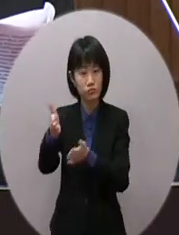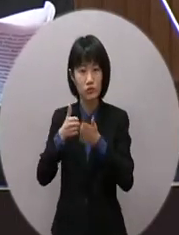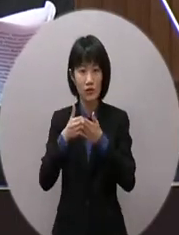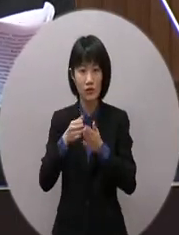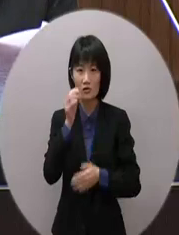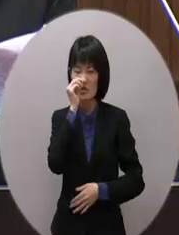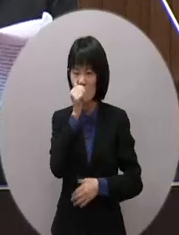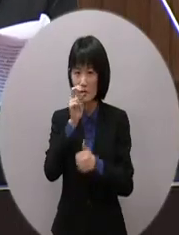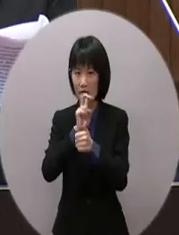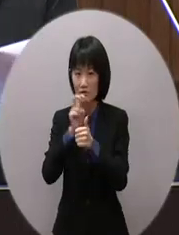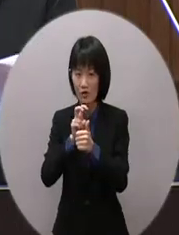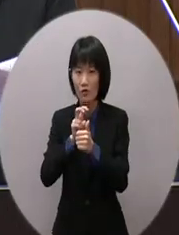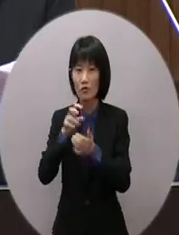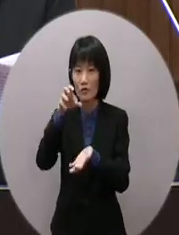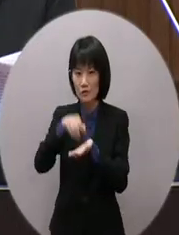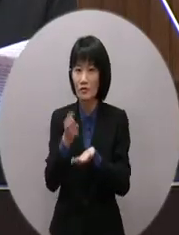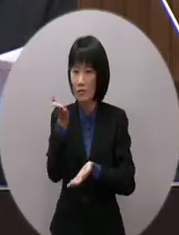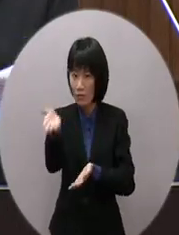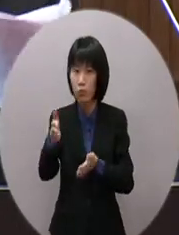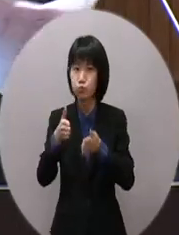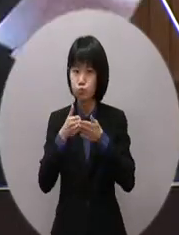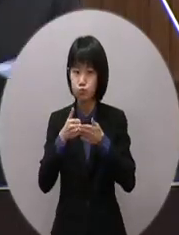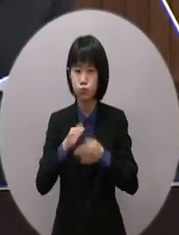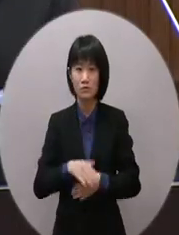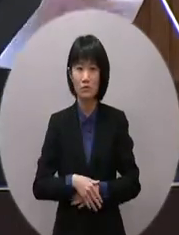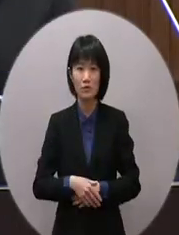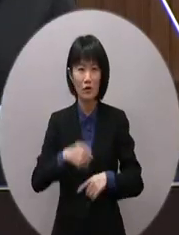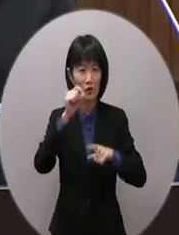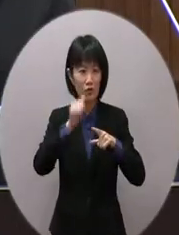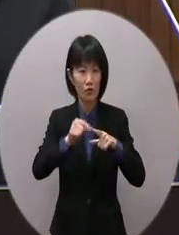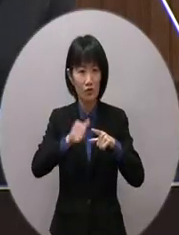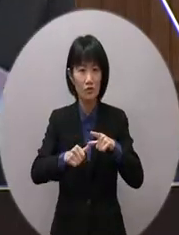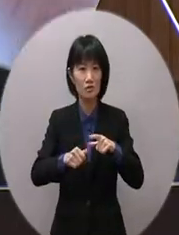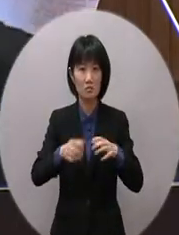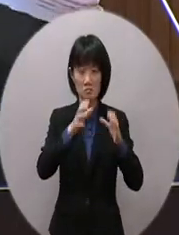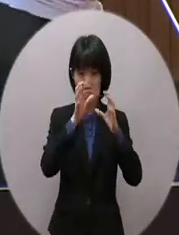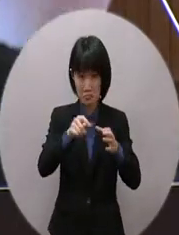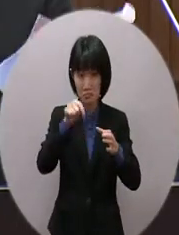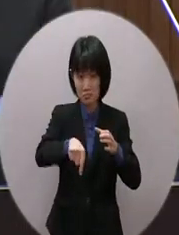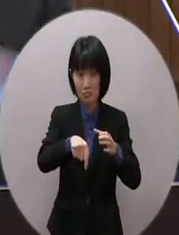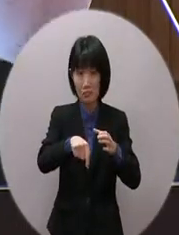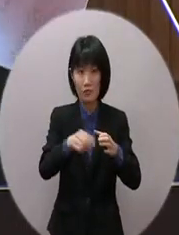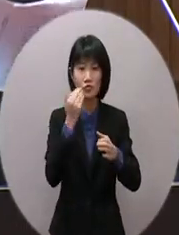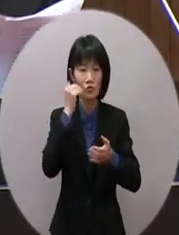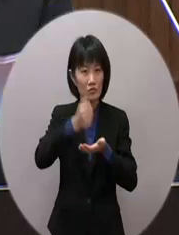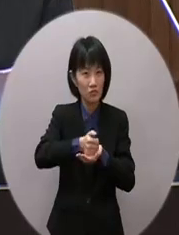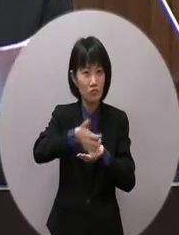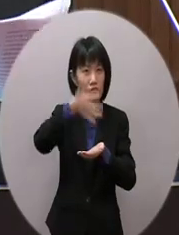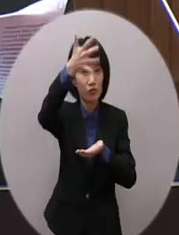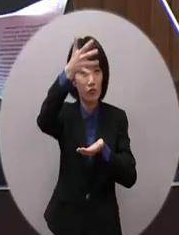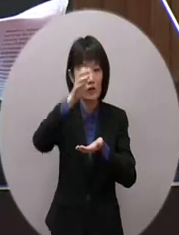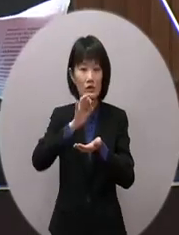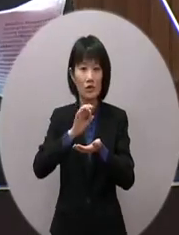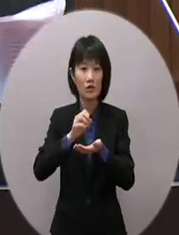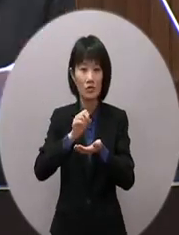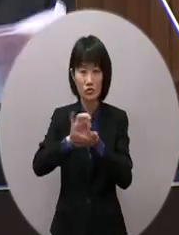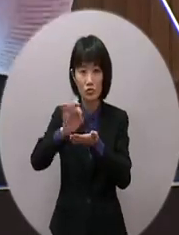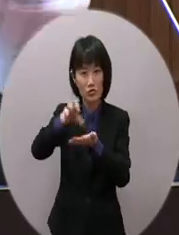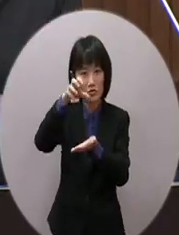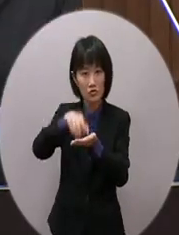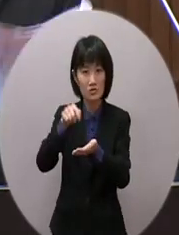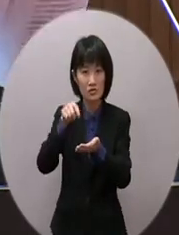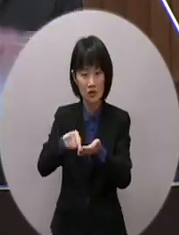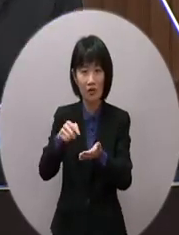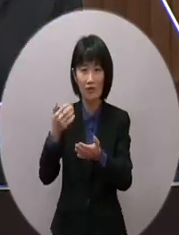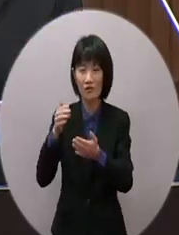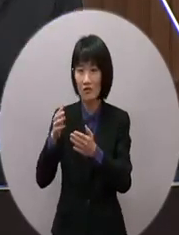顾类的对象来使用的。所以其实公司设立的地方，它的建筑物的使用执照